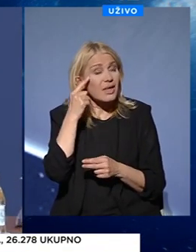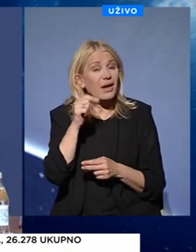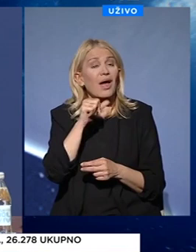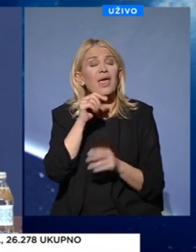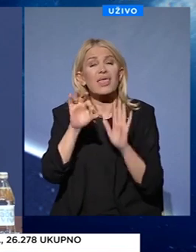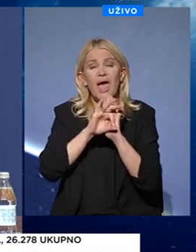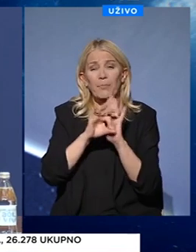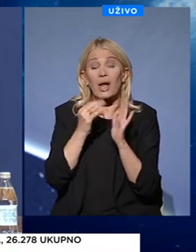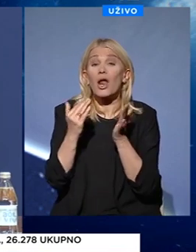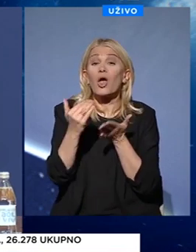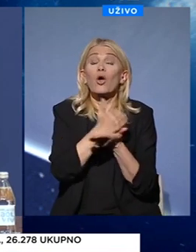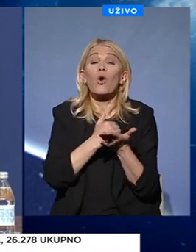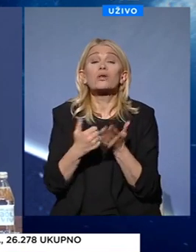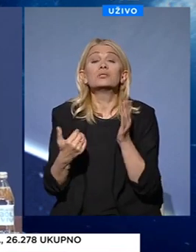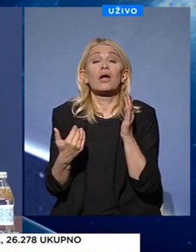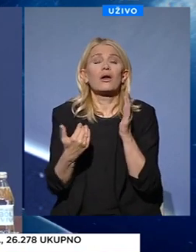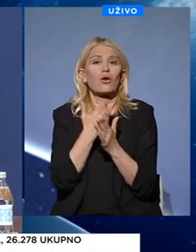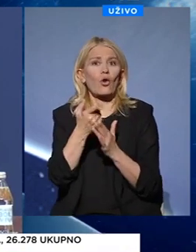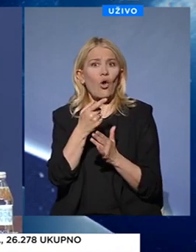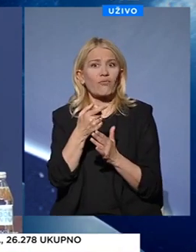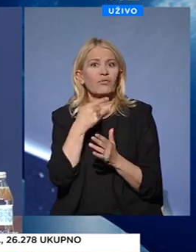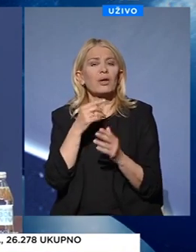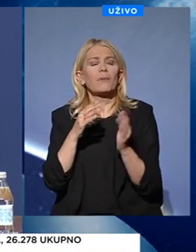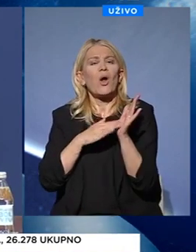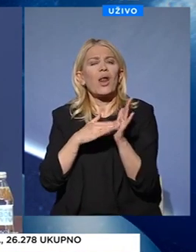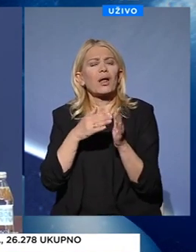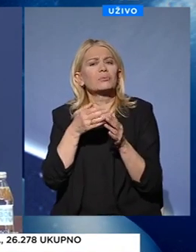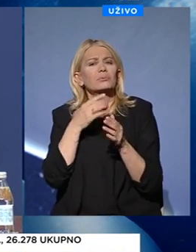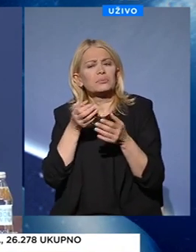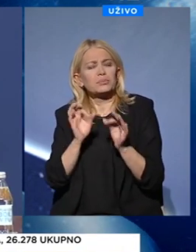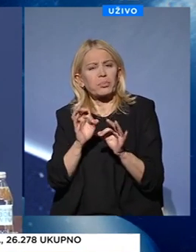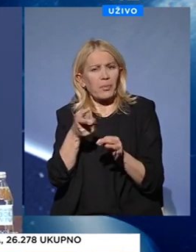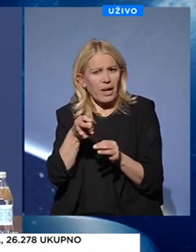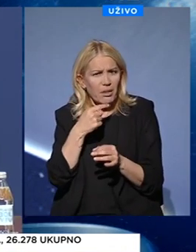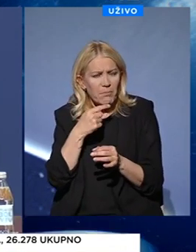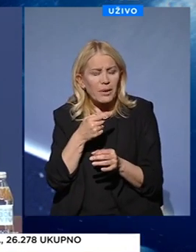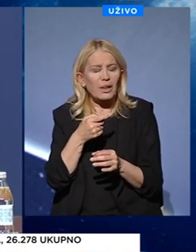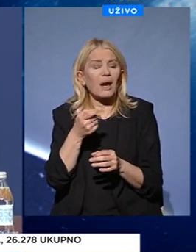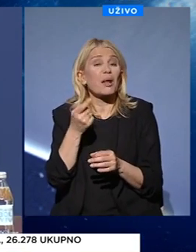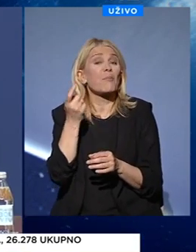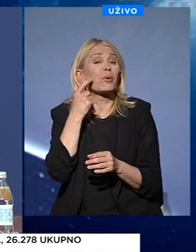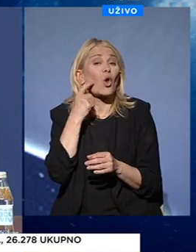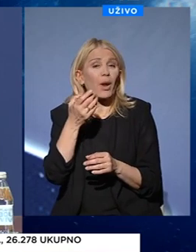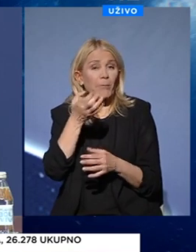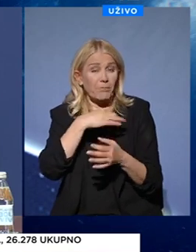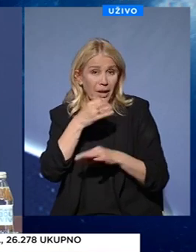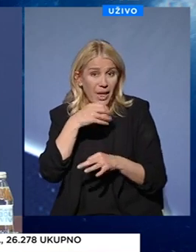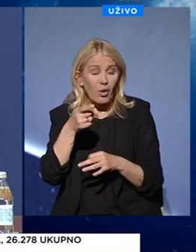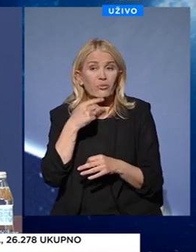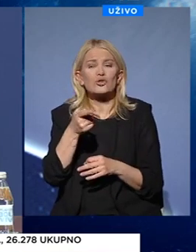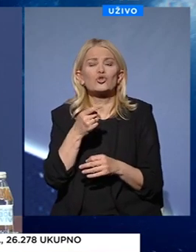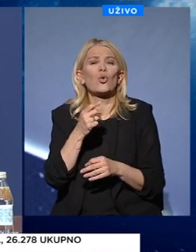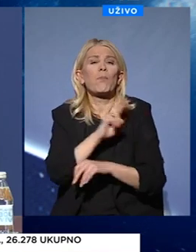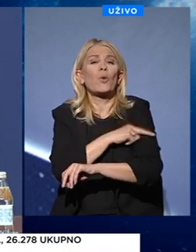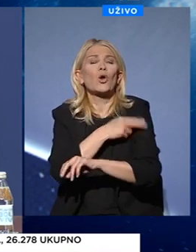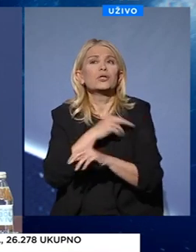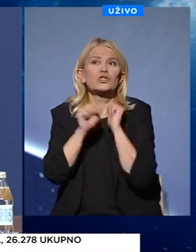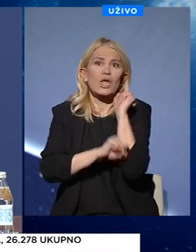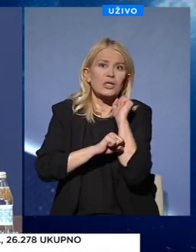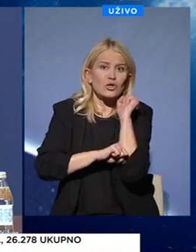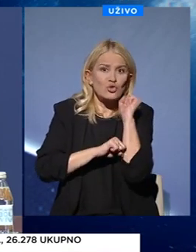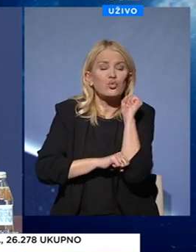Japan, koriste se novo sintetisani molekuli u eksperimentalnim protokolima, koji se inače stručno zovu kliničke studije. Neki od tih